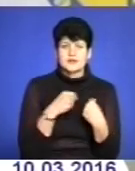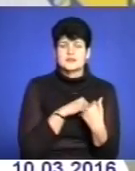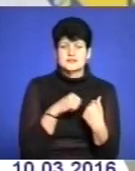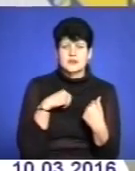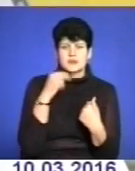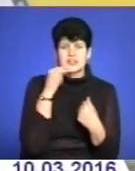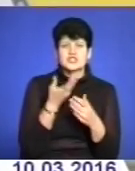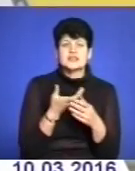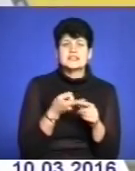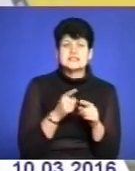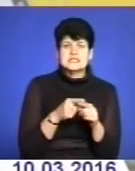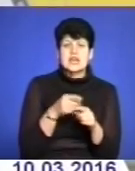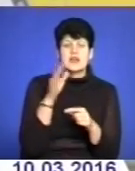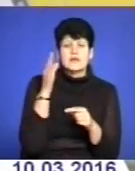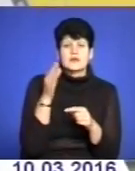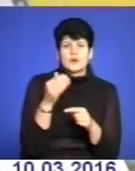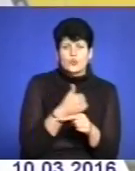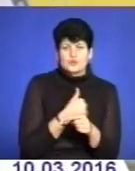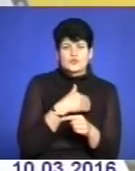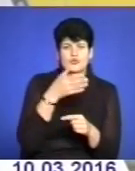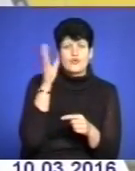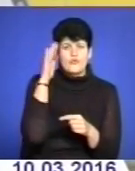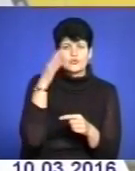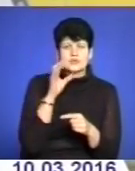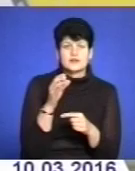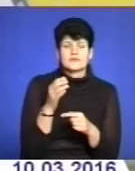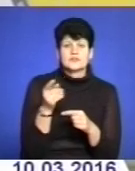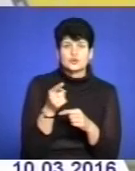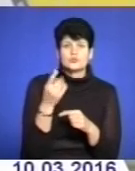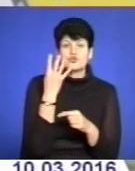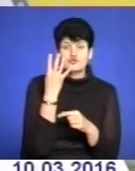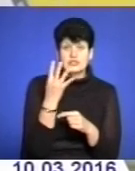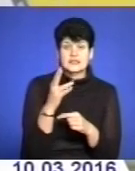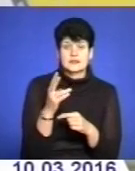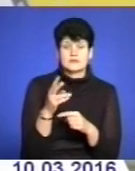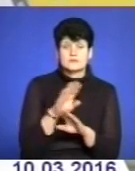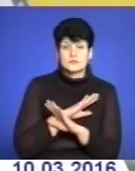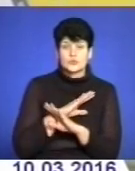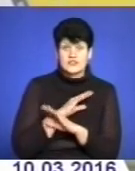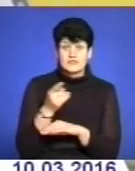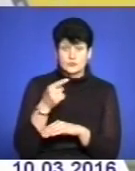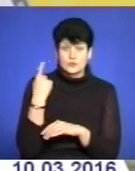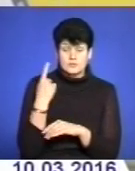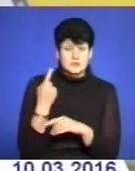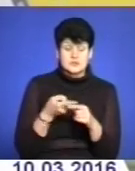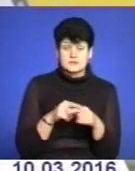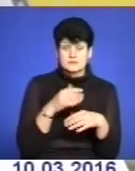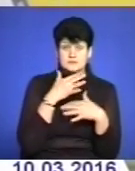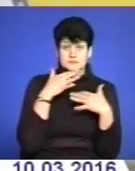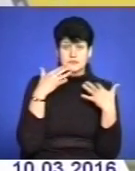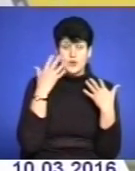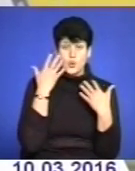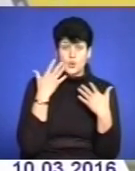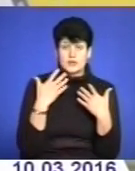питна вода. За останні 10 днів на Тернопільщину 4200 – це дуже забагато, розумієте. І просто коли сидиш вдома